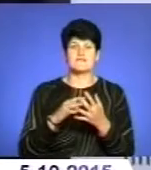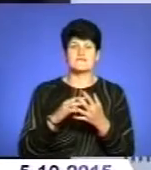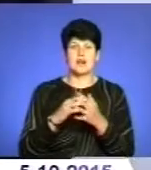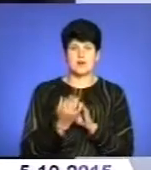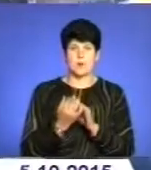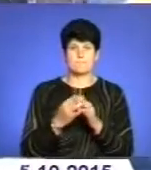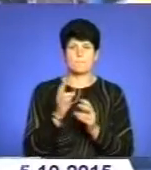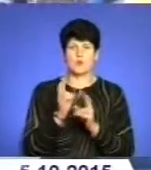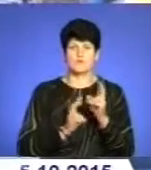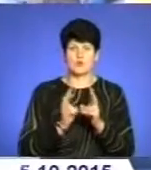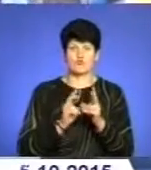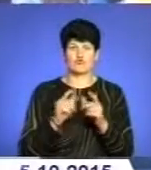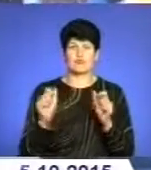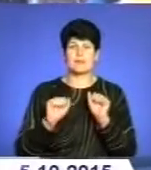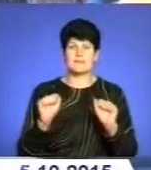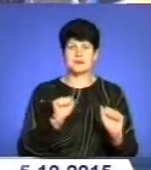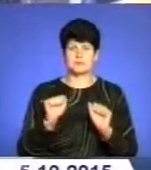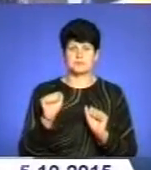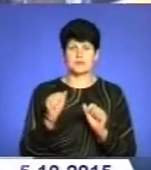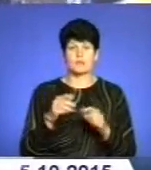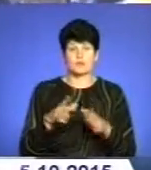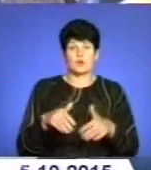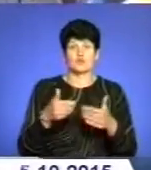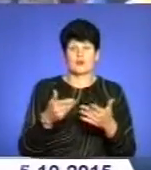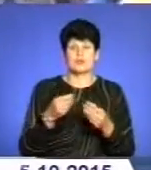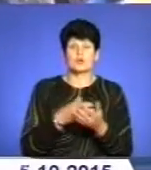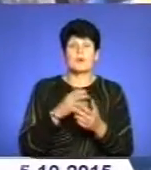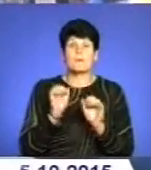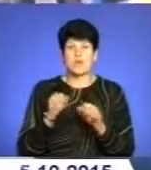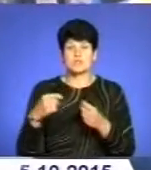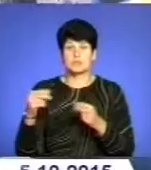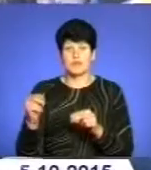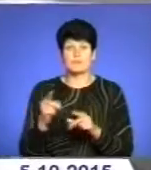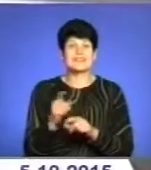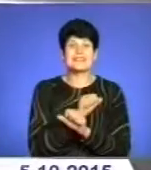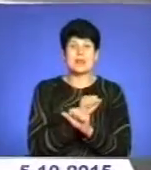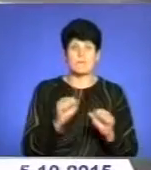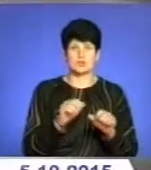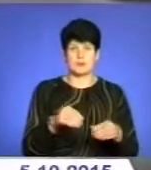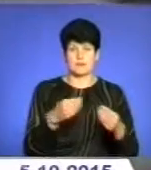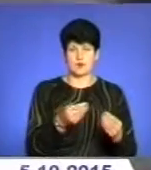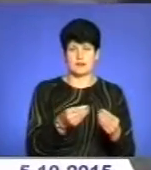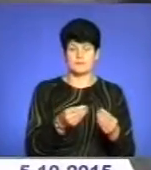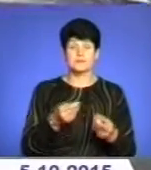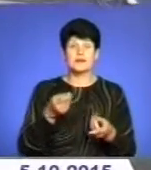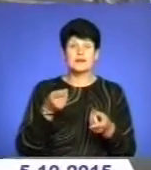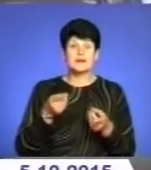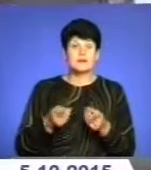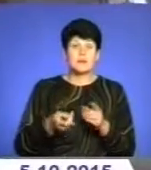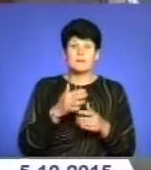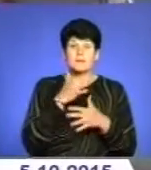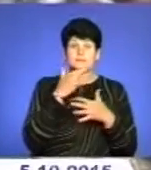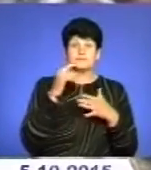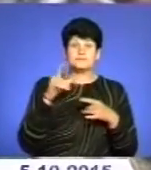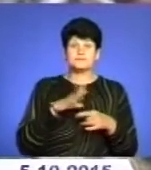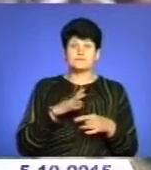департаменті. Ми рекомендували ціну, по якій можна продати, а по якій не можна продати. Справжній ажіотаж навколо риби з